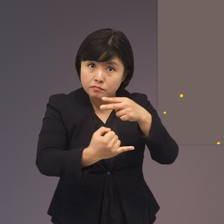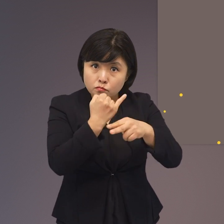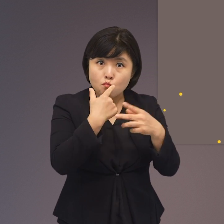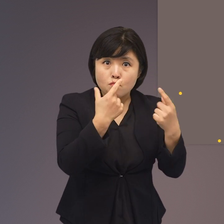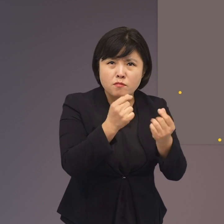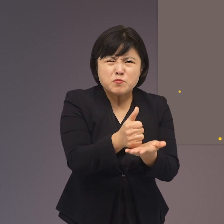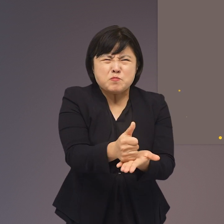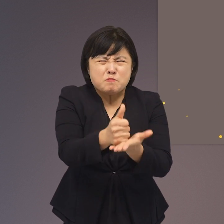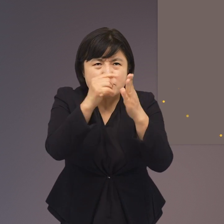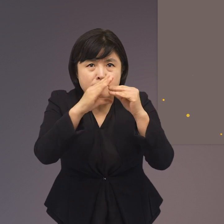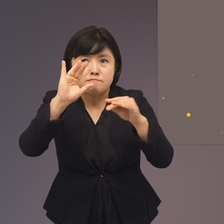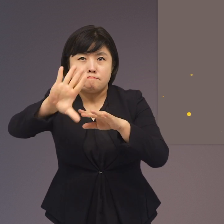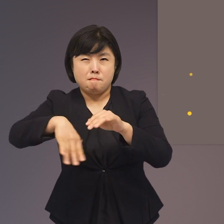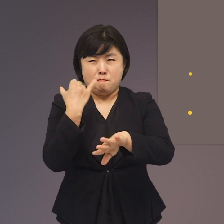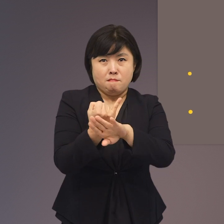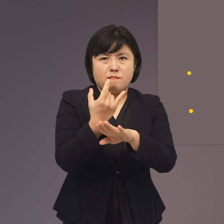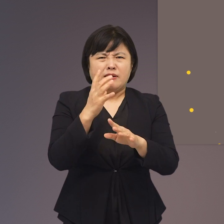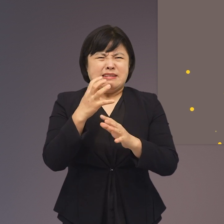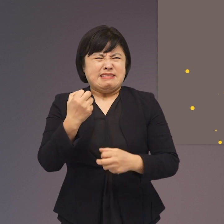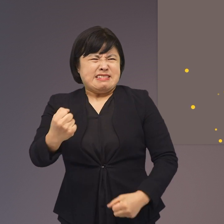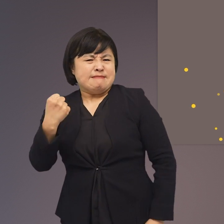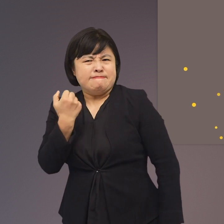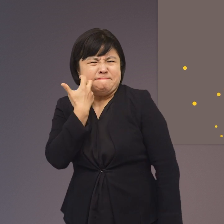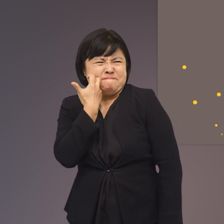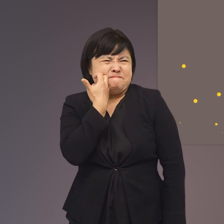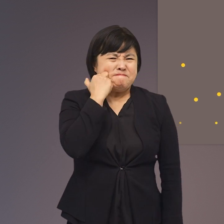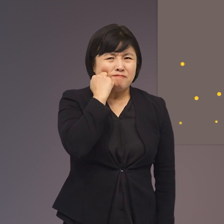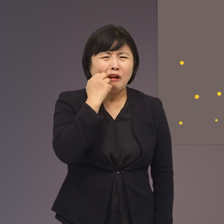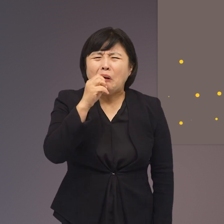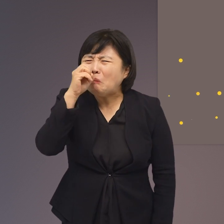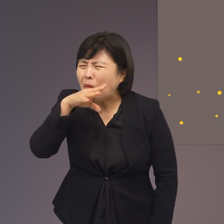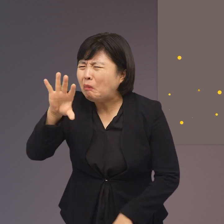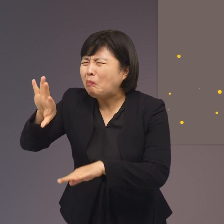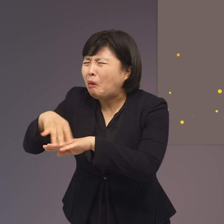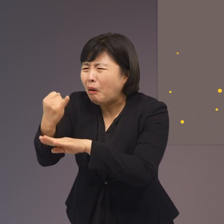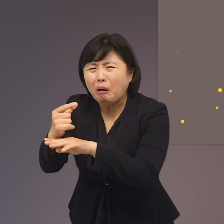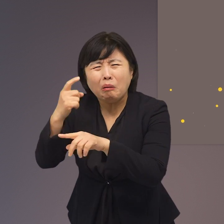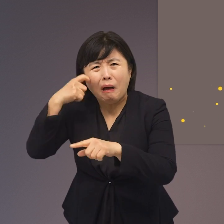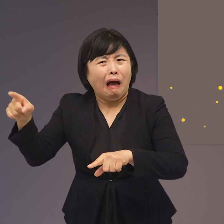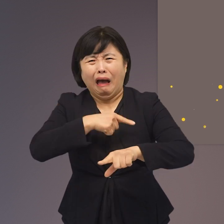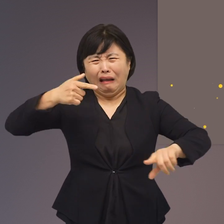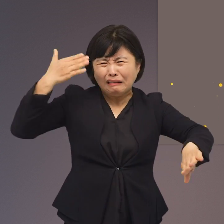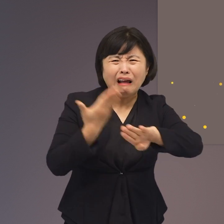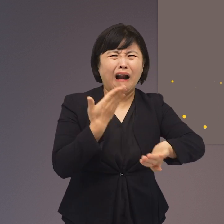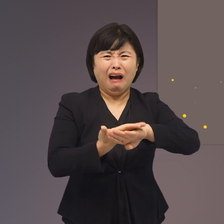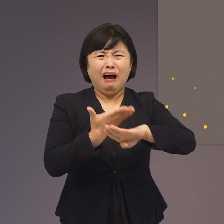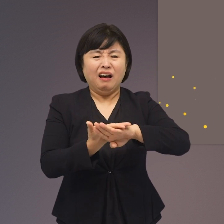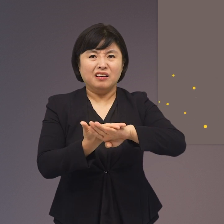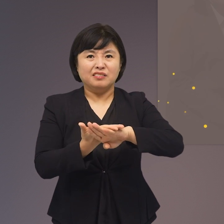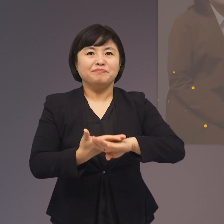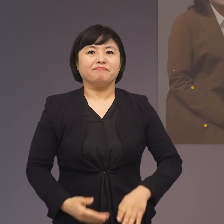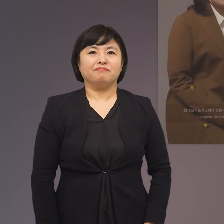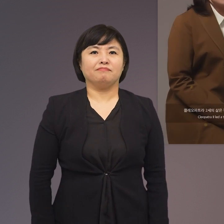신격화된 이집트 여왕의 존재감과 존엄성은 여왕의 단독상과는 비교도 안 되게 컸을 겁니다.